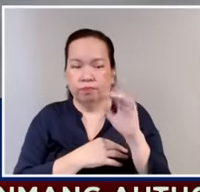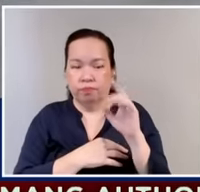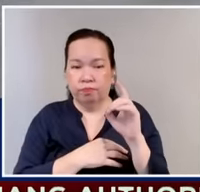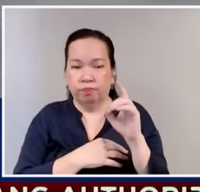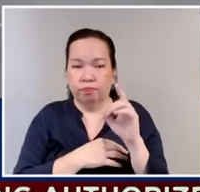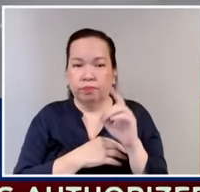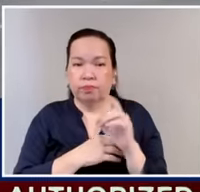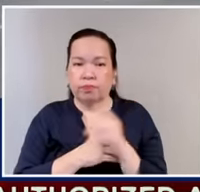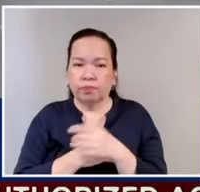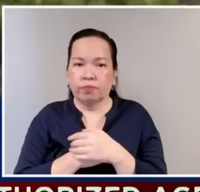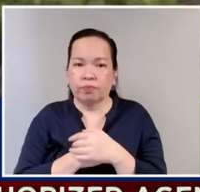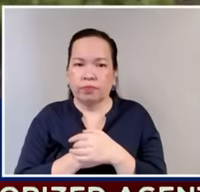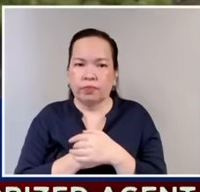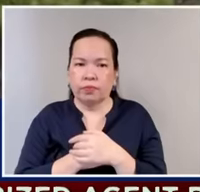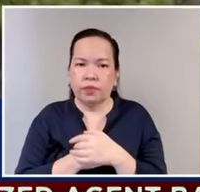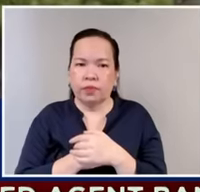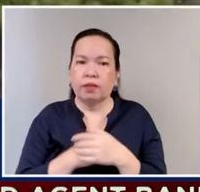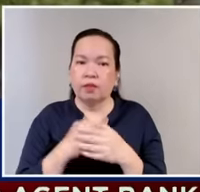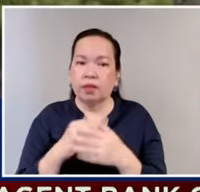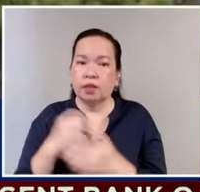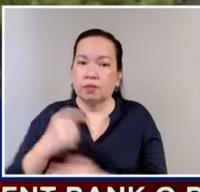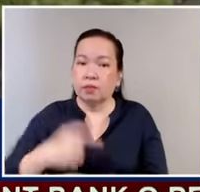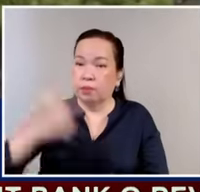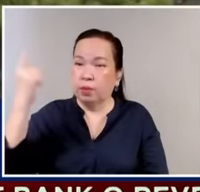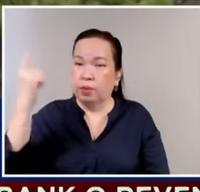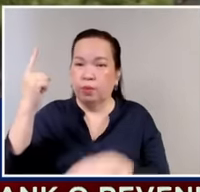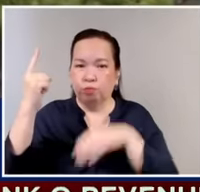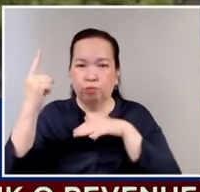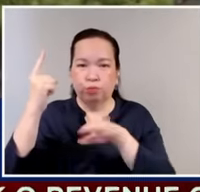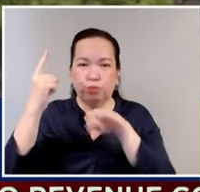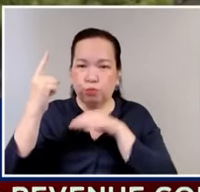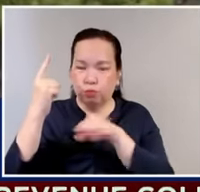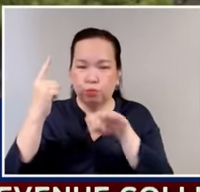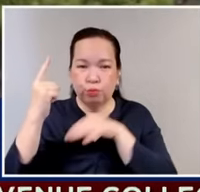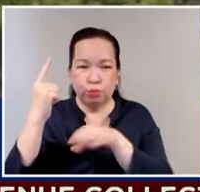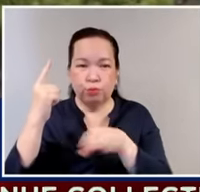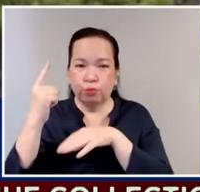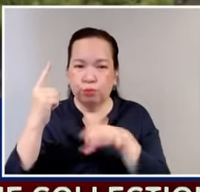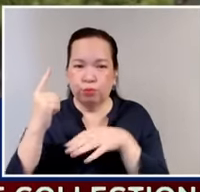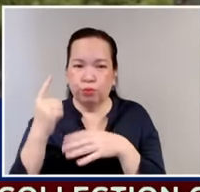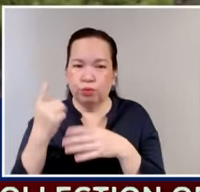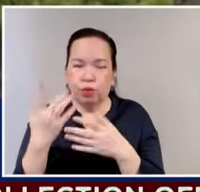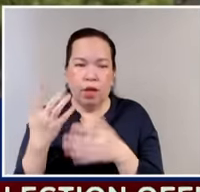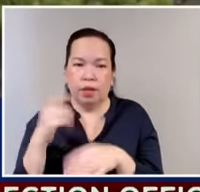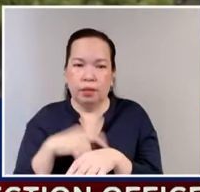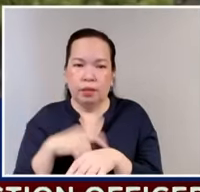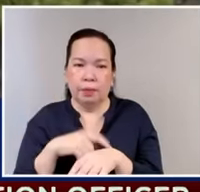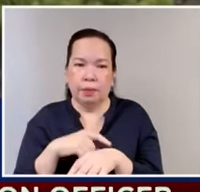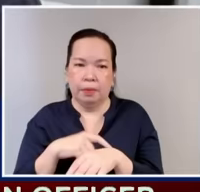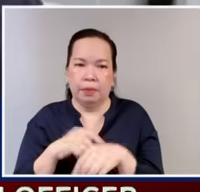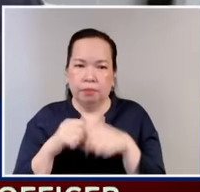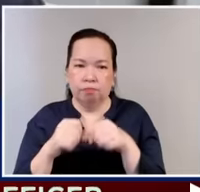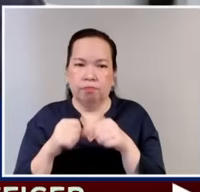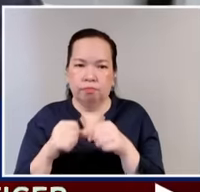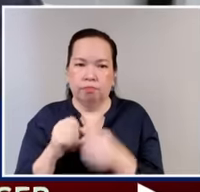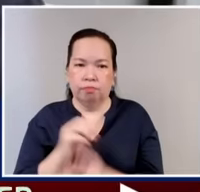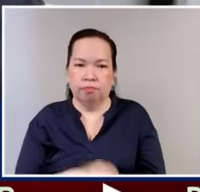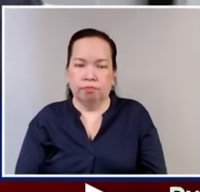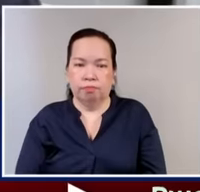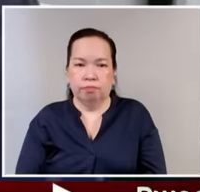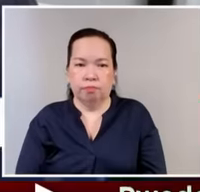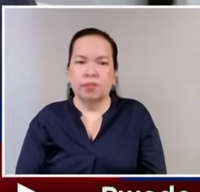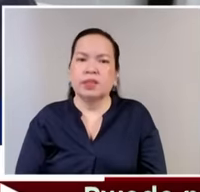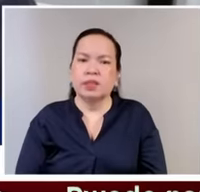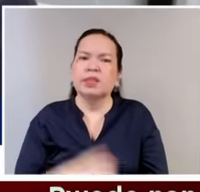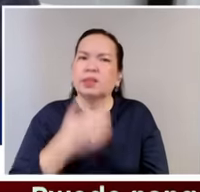tayo yon, tuloy-tuloy na po, wala na po talagang na uubos na time sa ating RFID lanes. Mas okay po yung